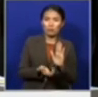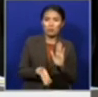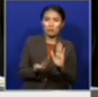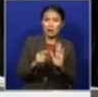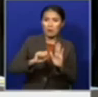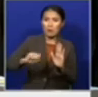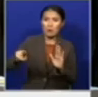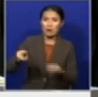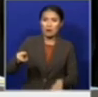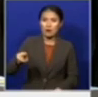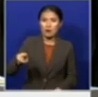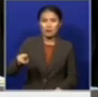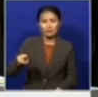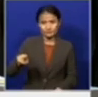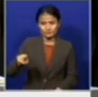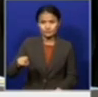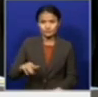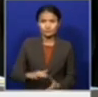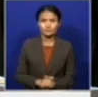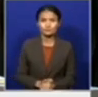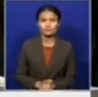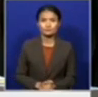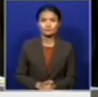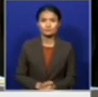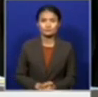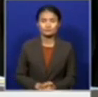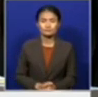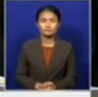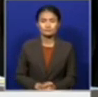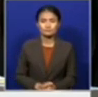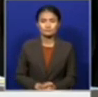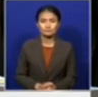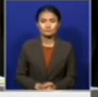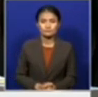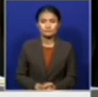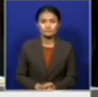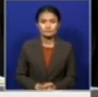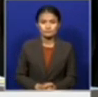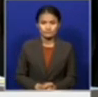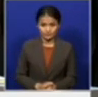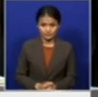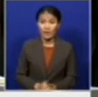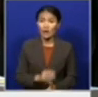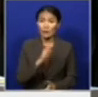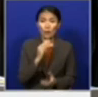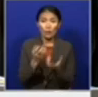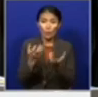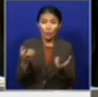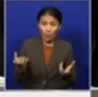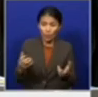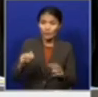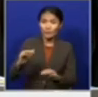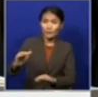ใน CPTPP นี้ค่ะสูงกว่าความตกลงการคุ้มครองการลงทุนในอาเซียนและ FTA ที่ไทยมีอ